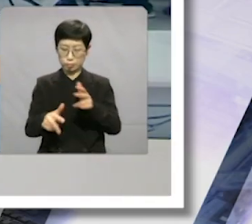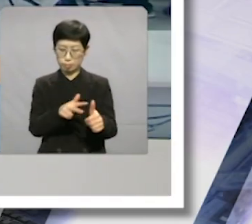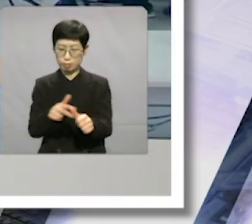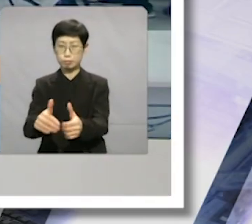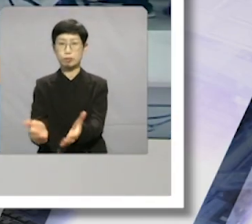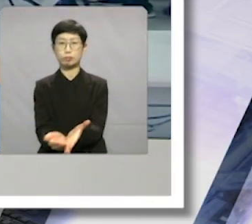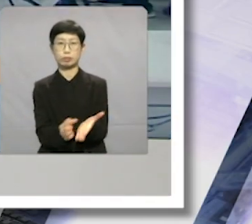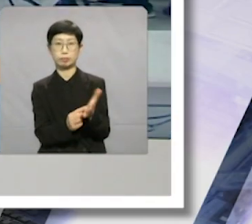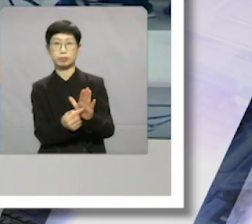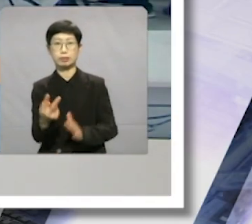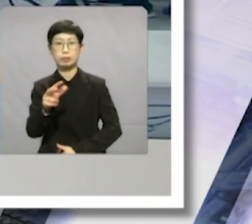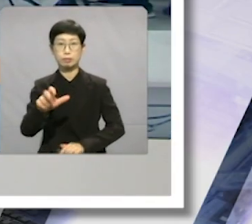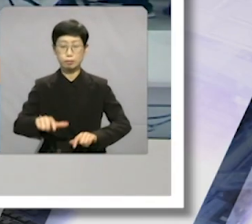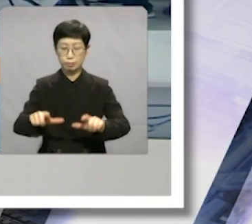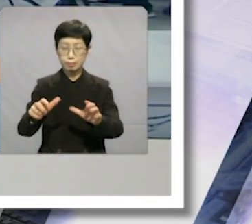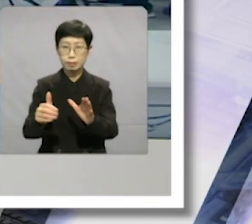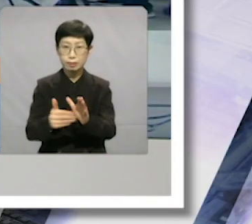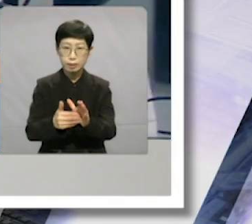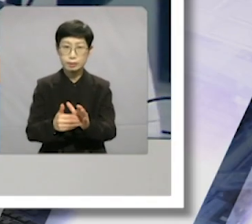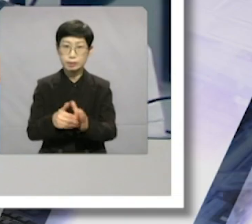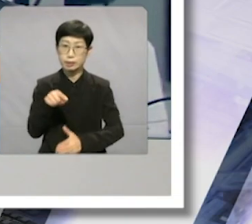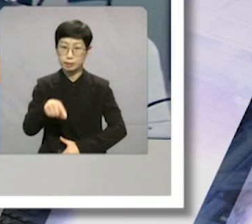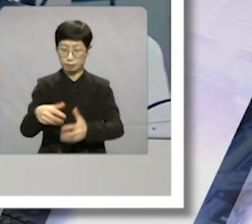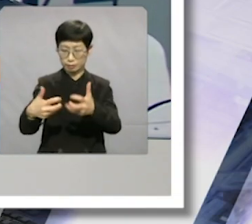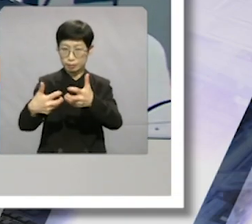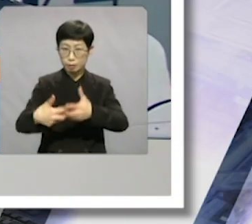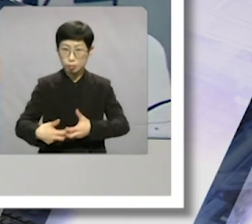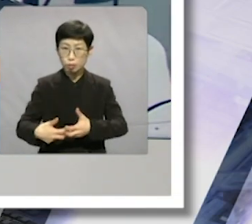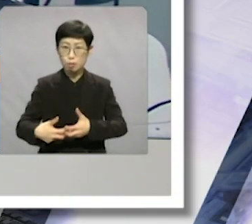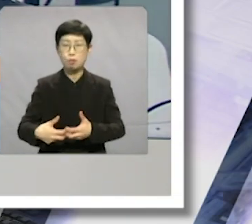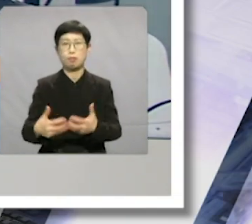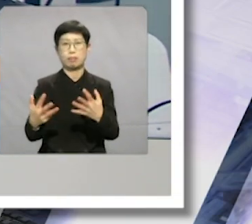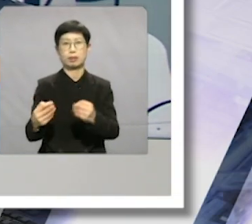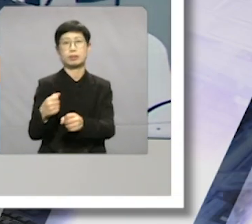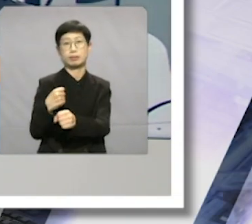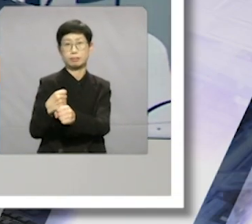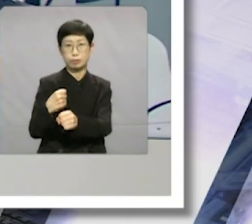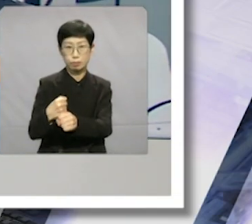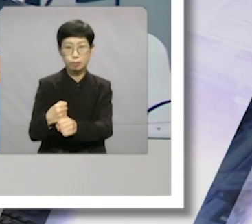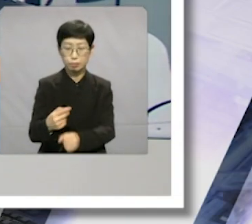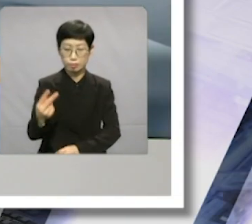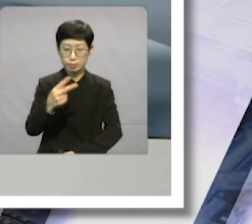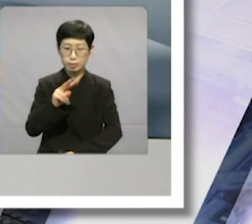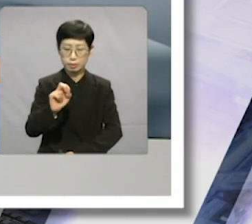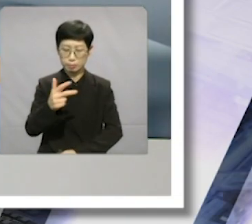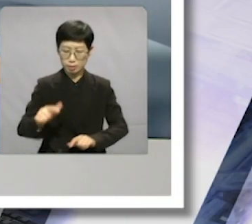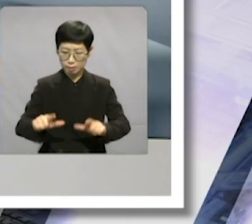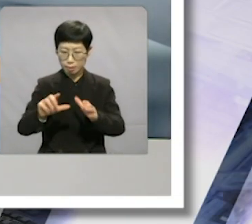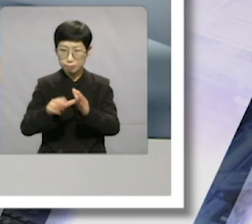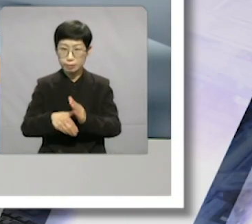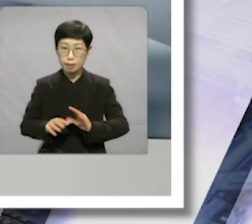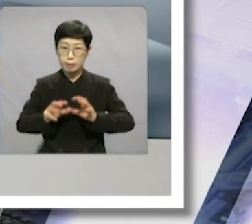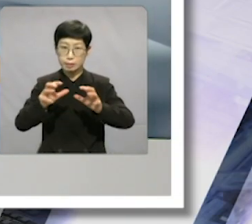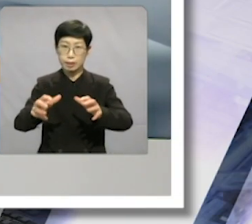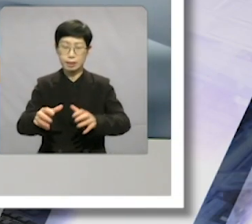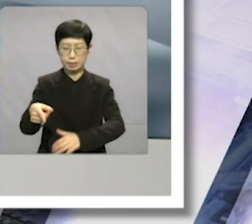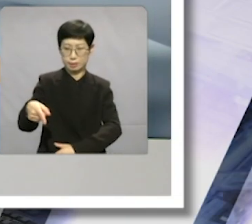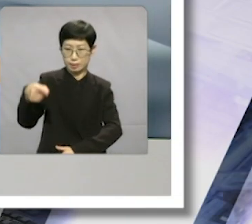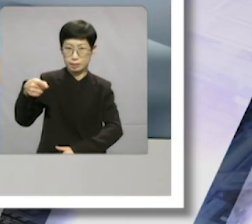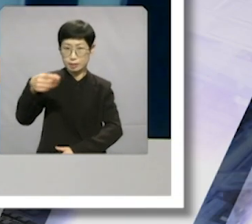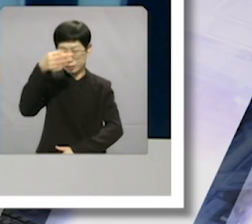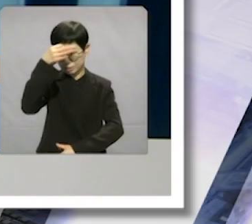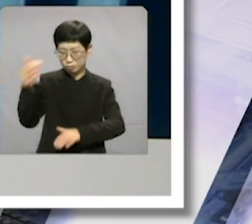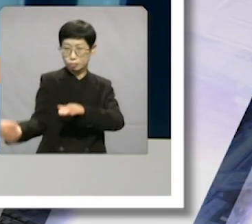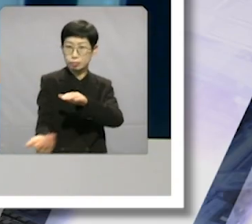공업정보화부는 2025년까지 휴머노이드 로봇을 대량 생산하고 2027년에는 세계 최고 수준의 기술